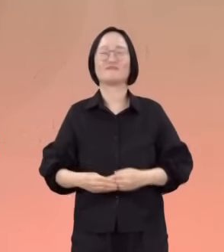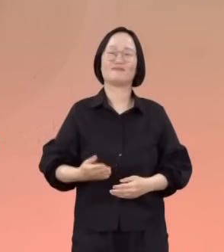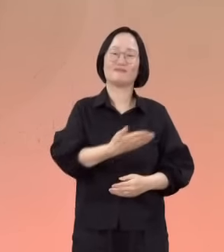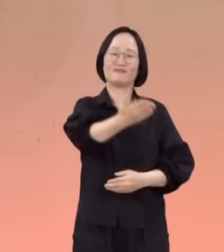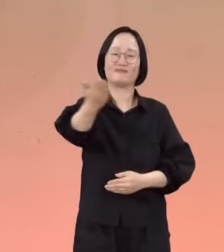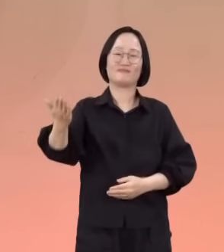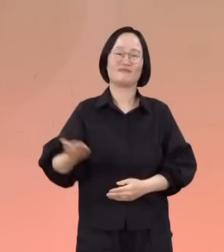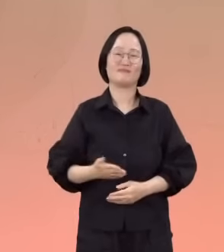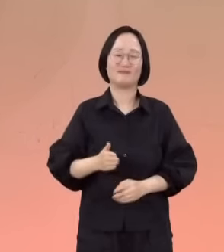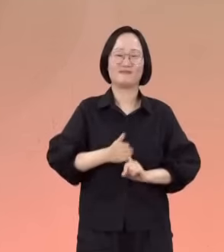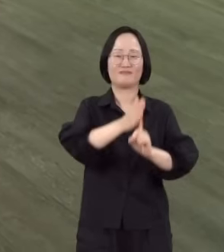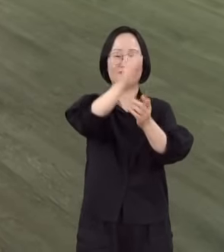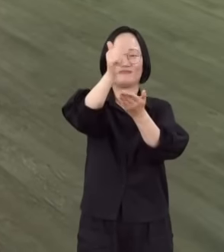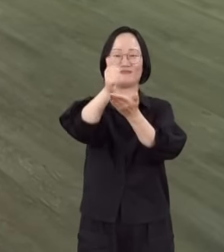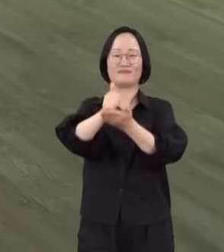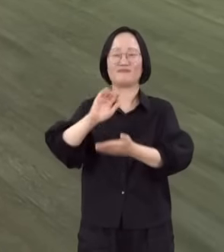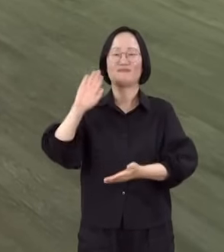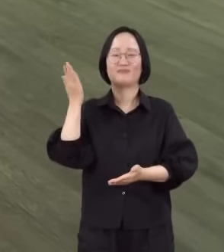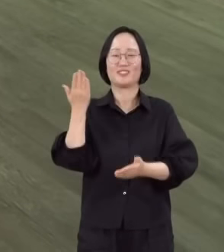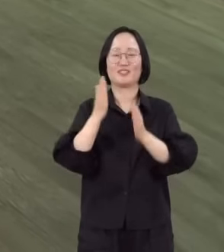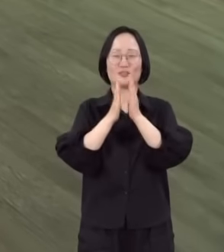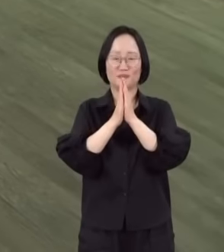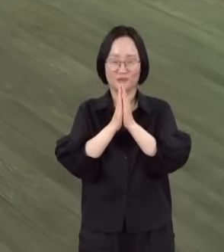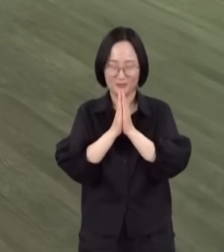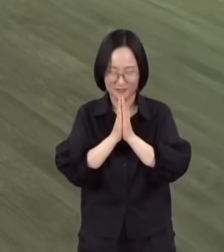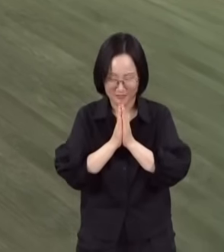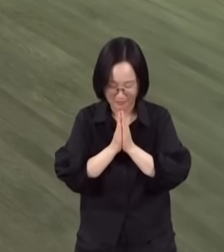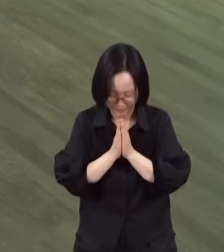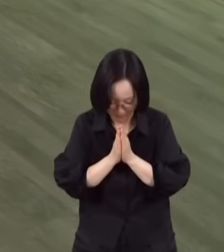것입니다 여러분 성불하세요